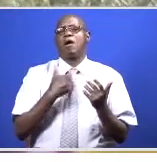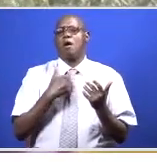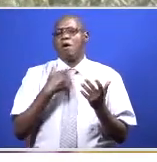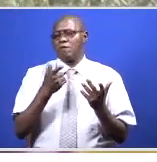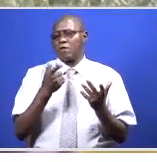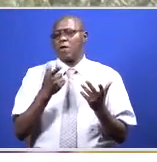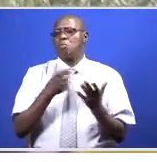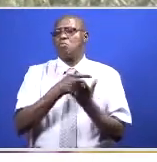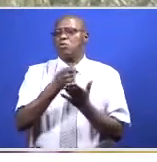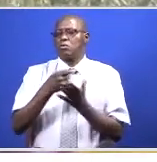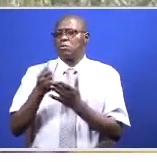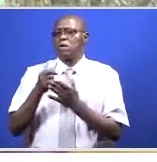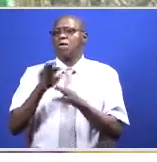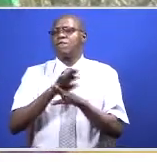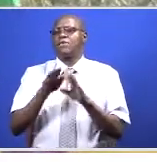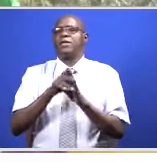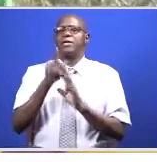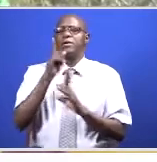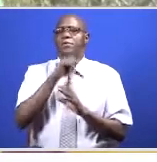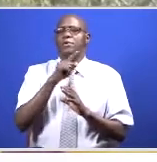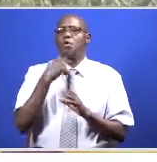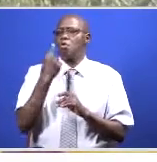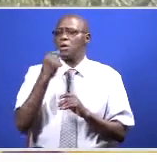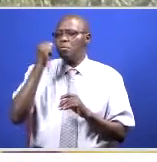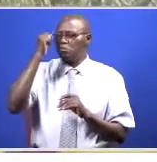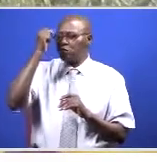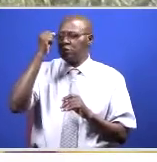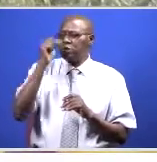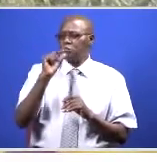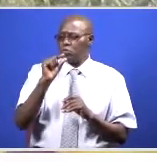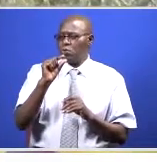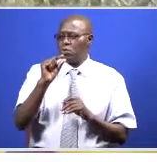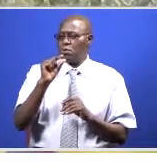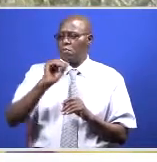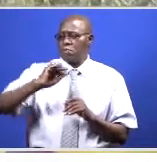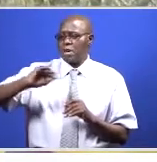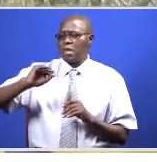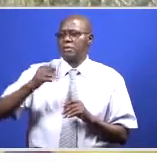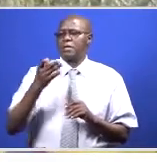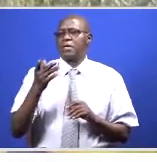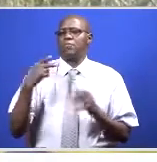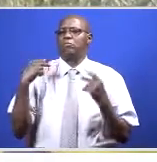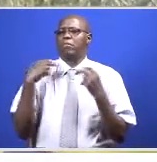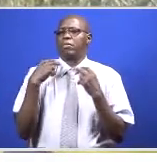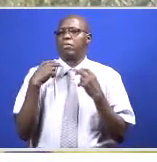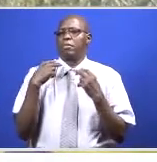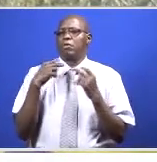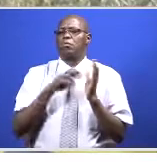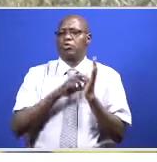procurement, kila kitu imeisha. Ni siasa kidogo, siasa duni, ndio imekwamisha hiyo